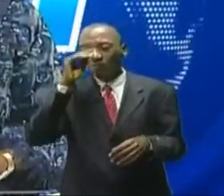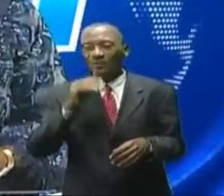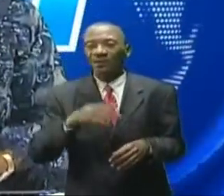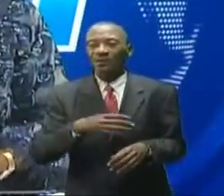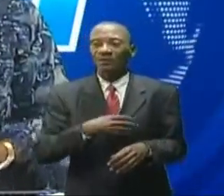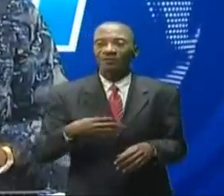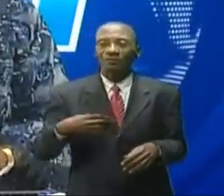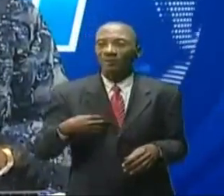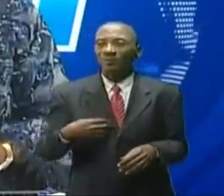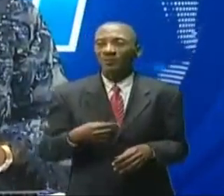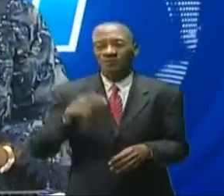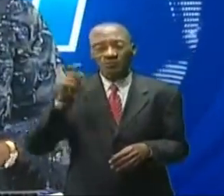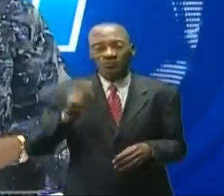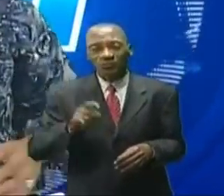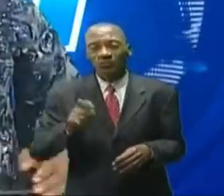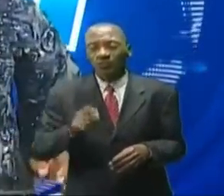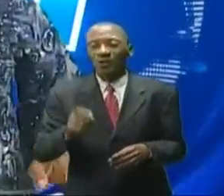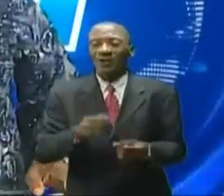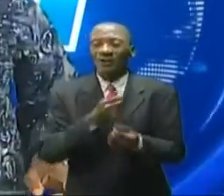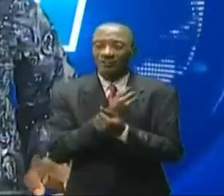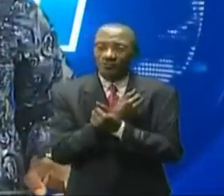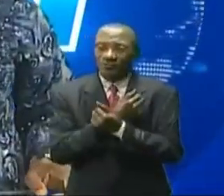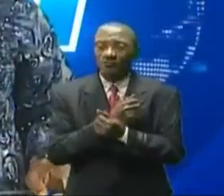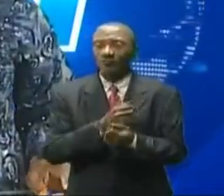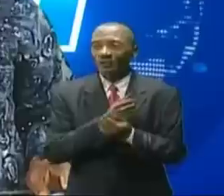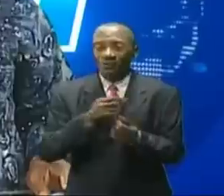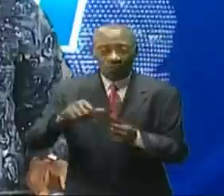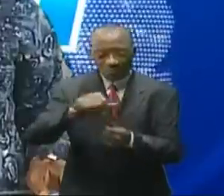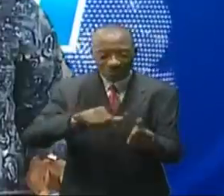d'avant 1960 et ceux d'après cette année.